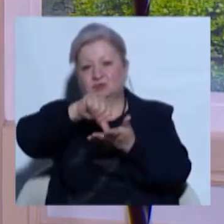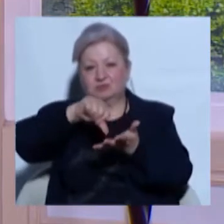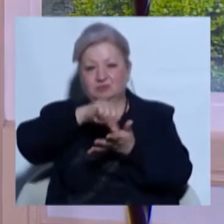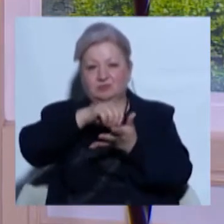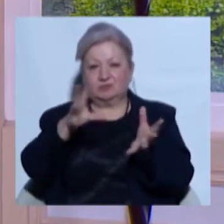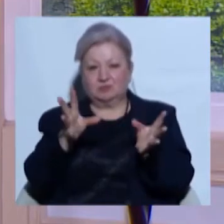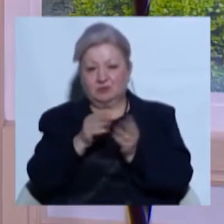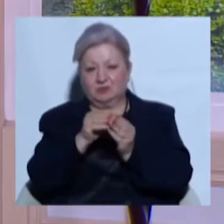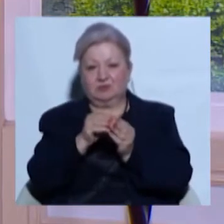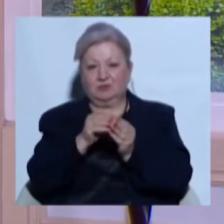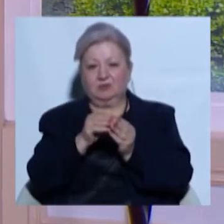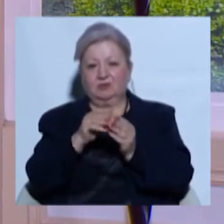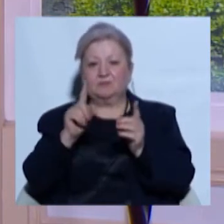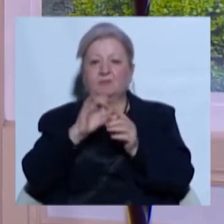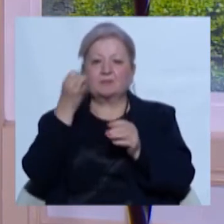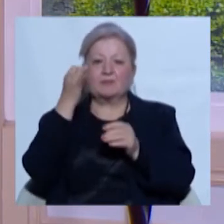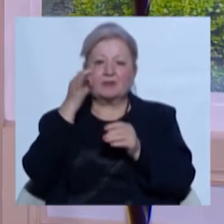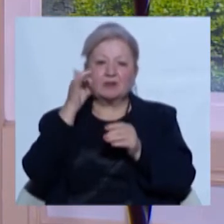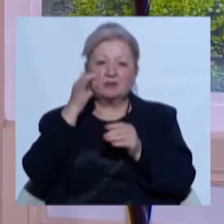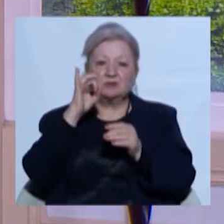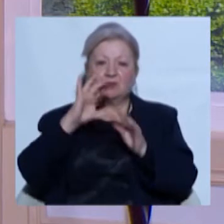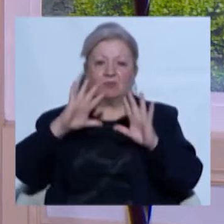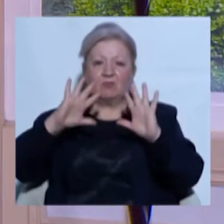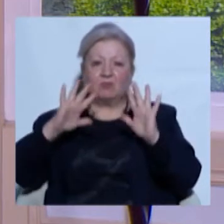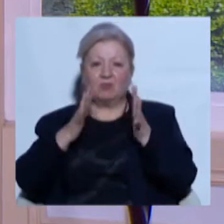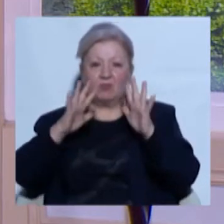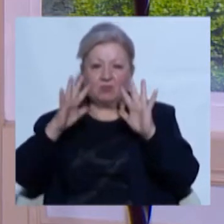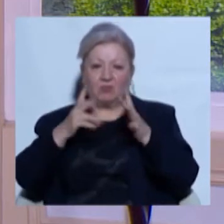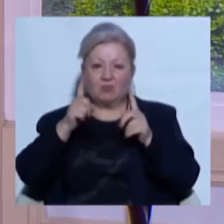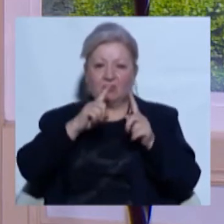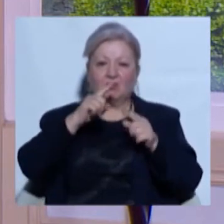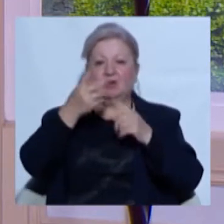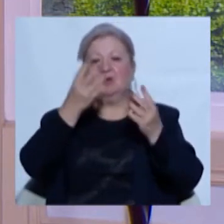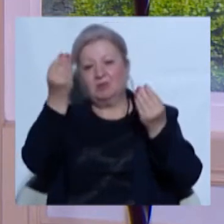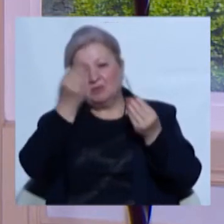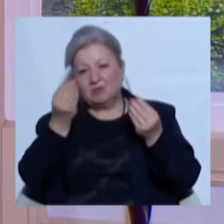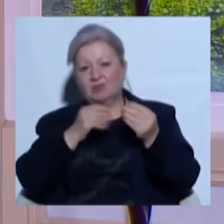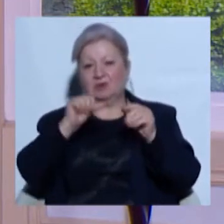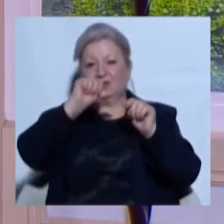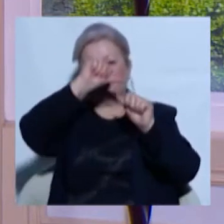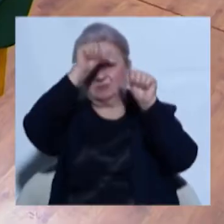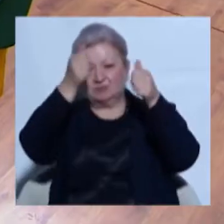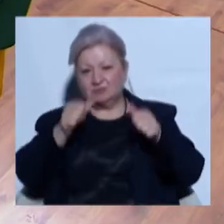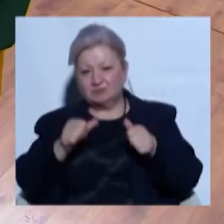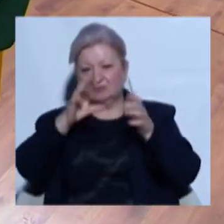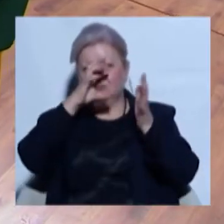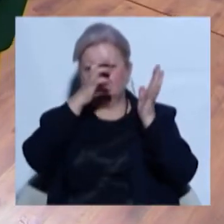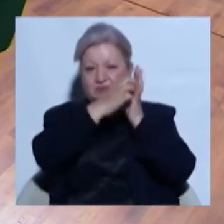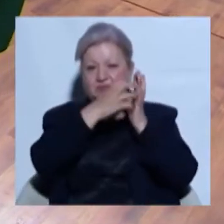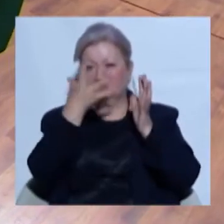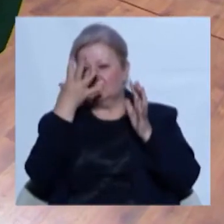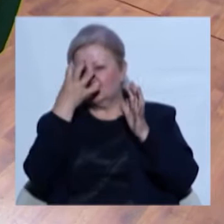ერთად რაიმე ისტორიული მომენტი, ეპოქა, თუნდაც ნახატი, ფრესკა,